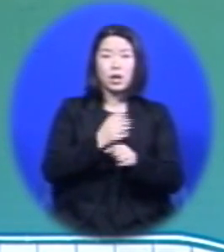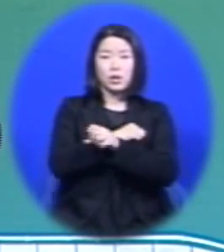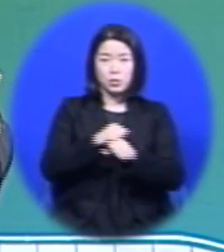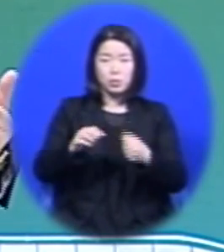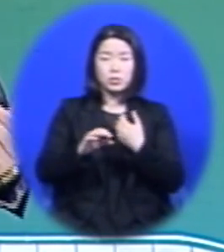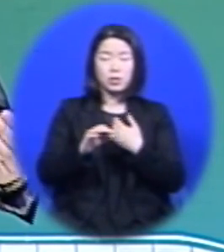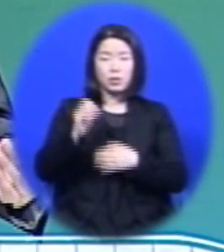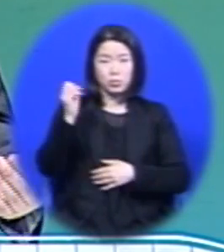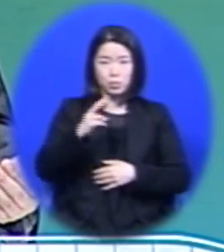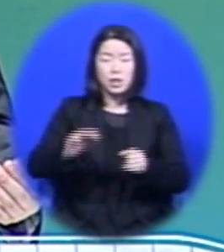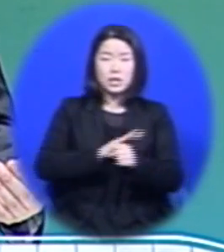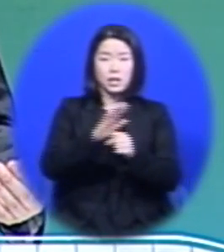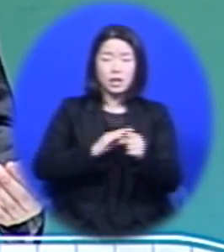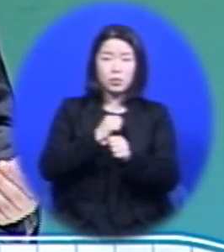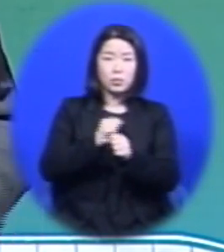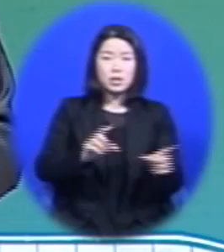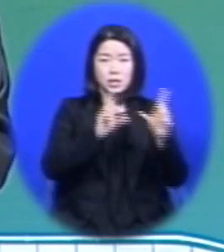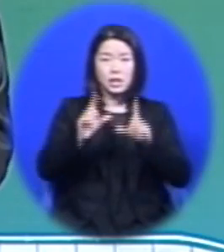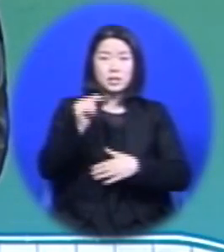용서하고 사랑하며 살지도 못한다면,